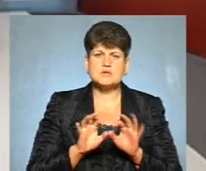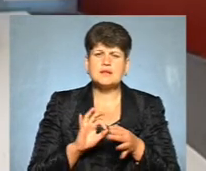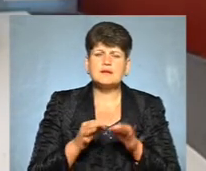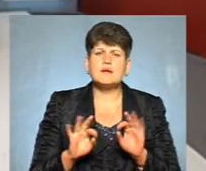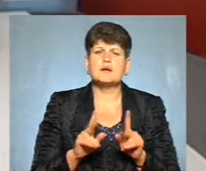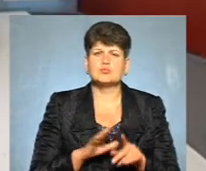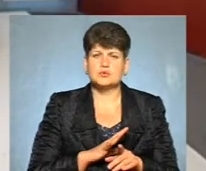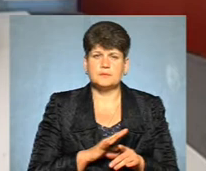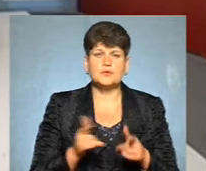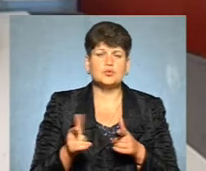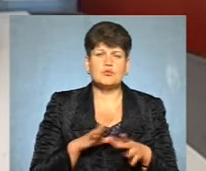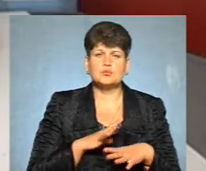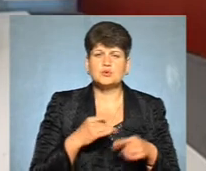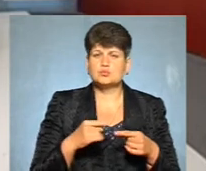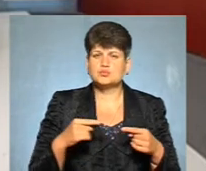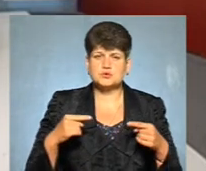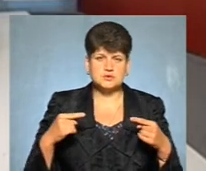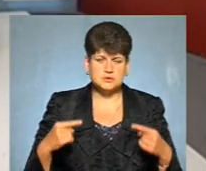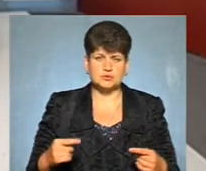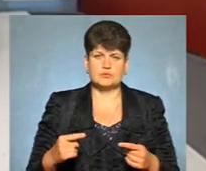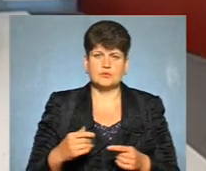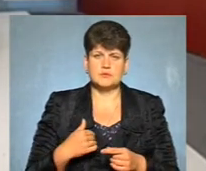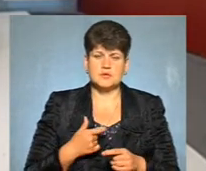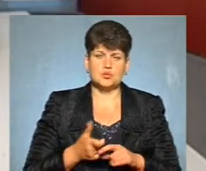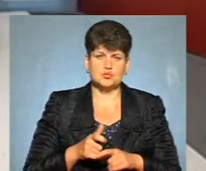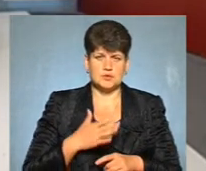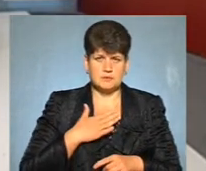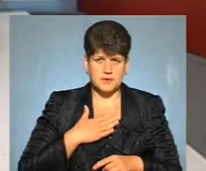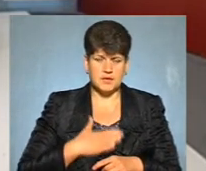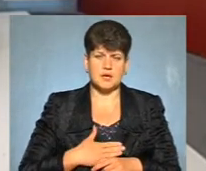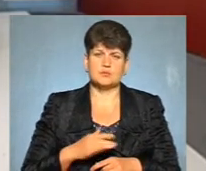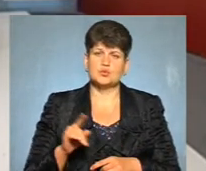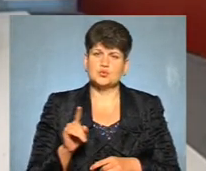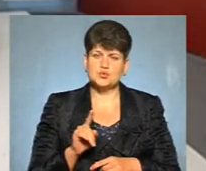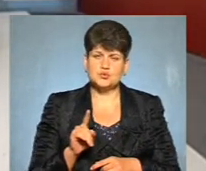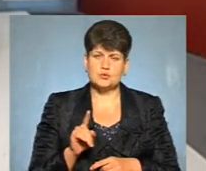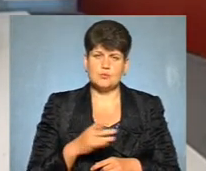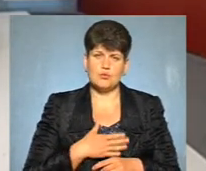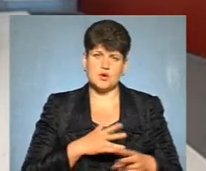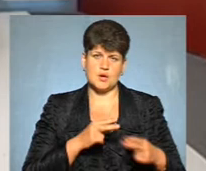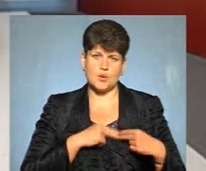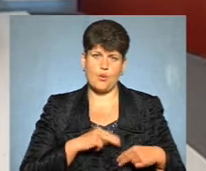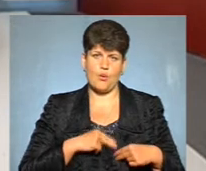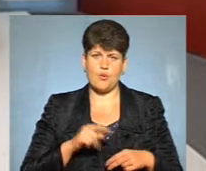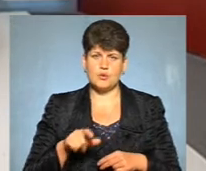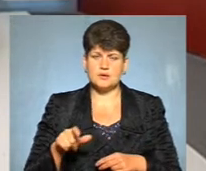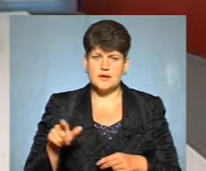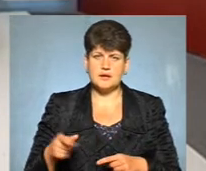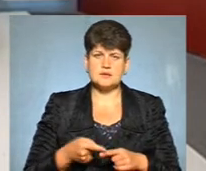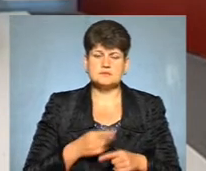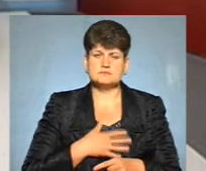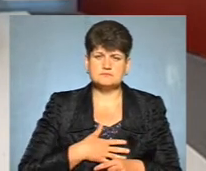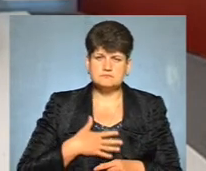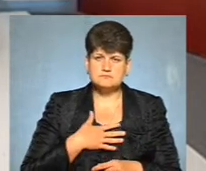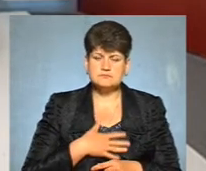тестування? По-різному підготовка відбувалася. Мені дуже приємно, що мої колеги цим переймаються,